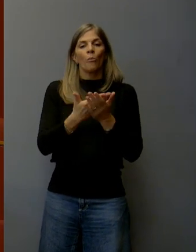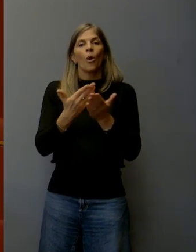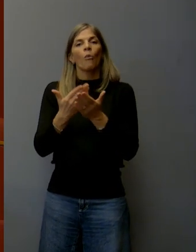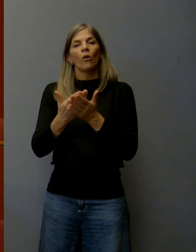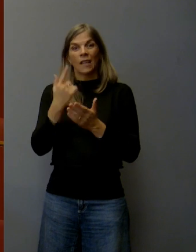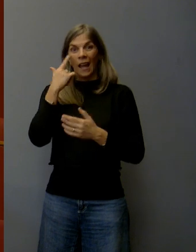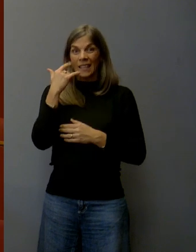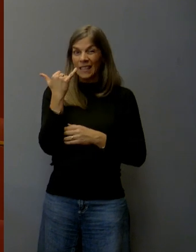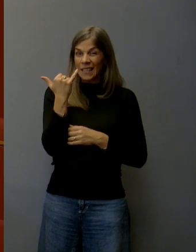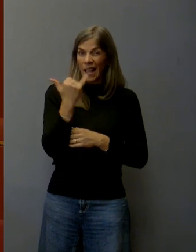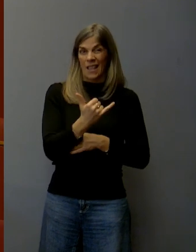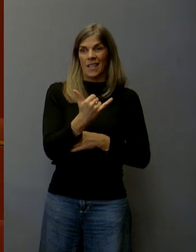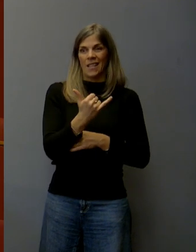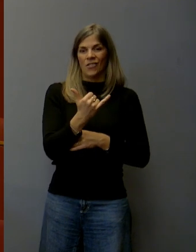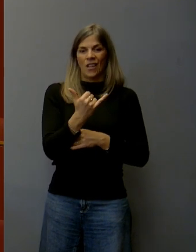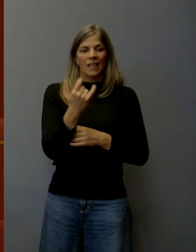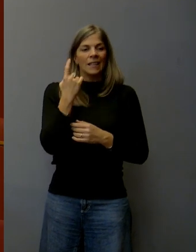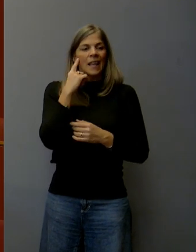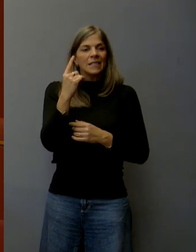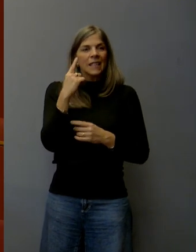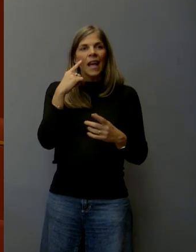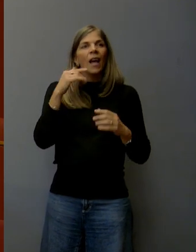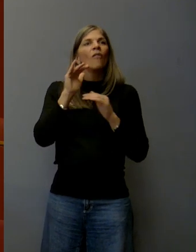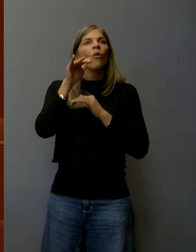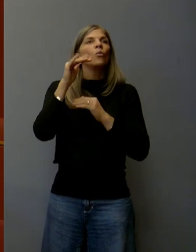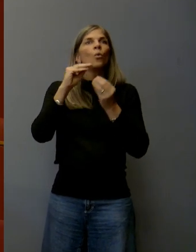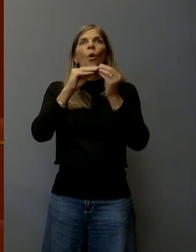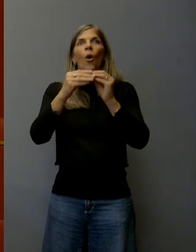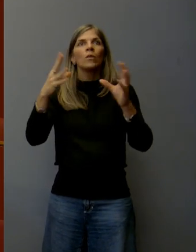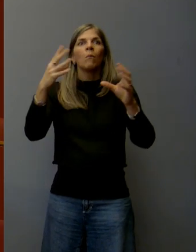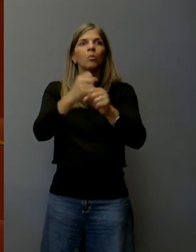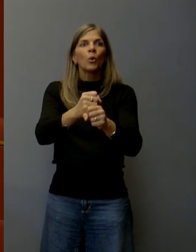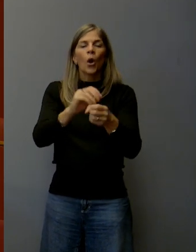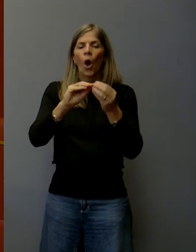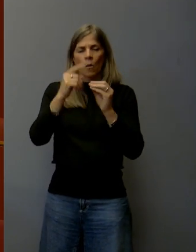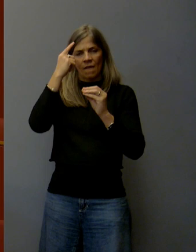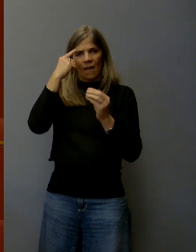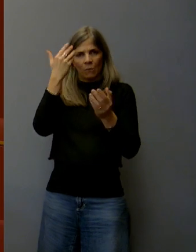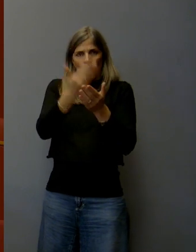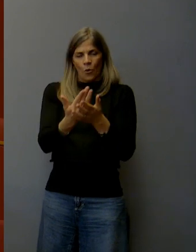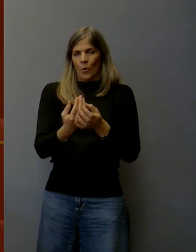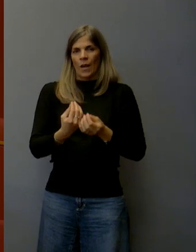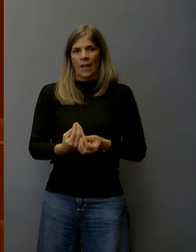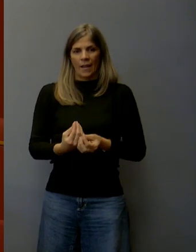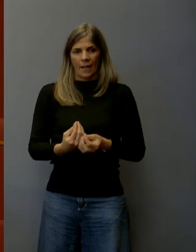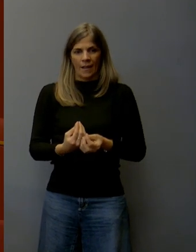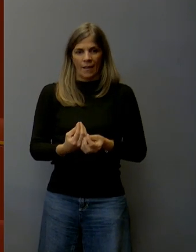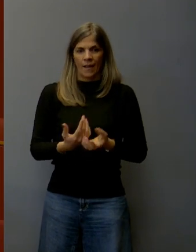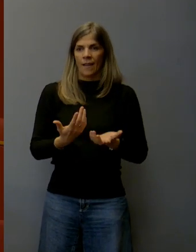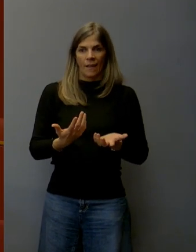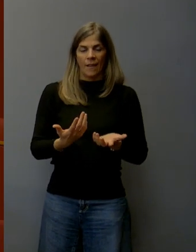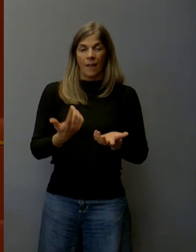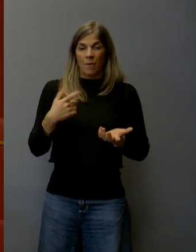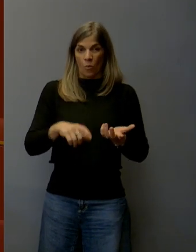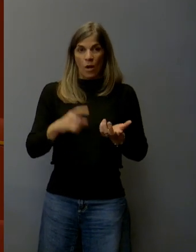essere il la previsione di bilancio rispetto a società partecipate come ad esempio AMT quando per espressa